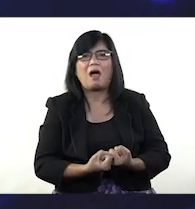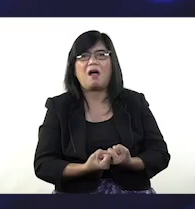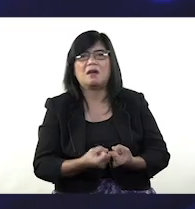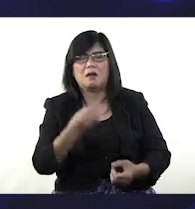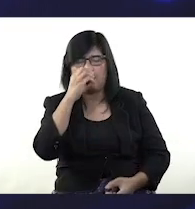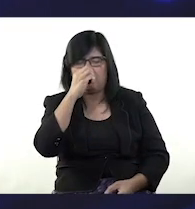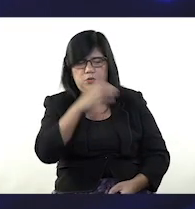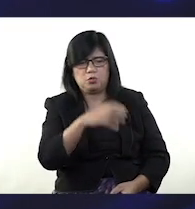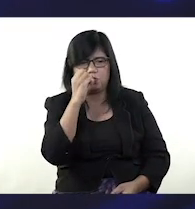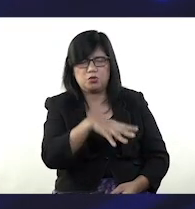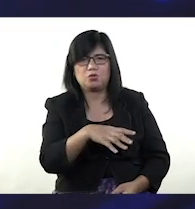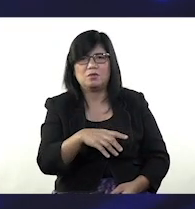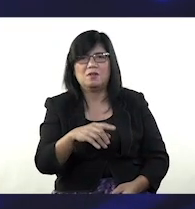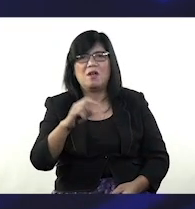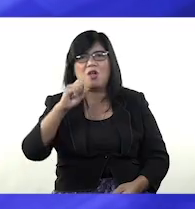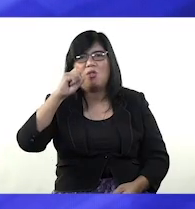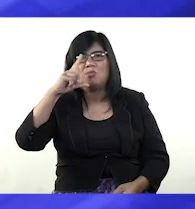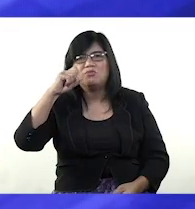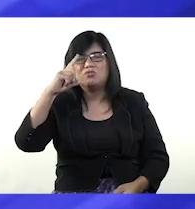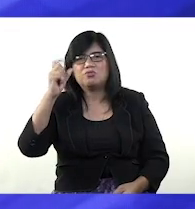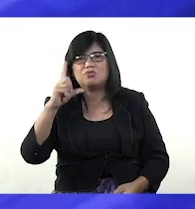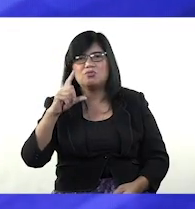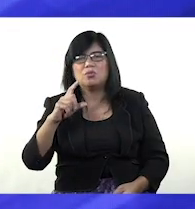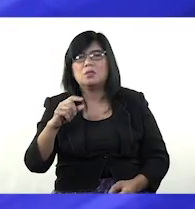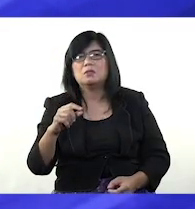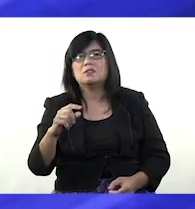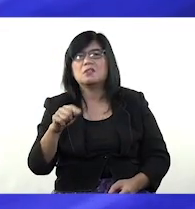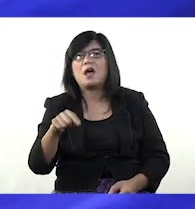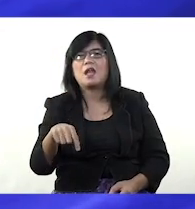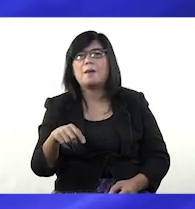Hai candaan candaan sekarang penuh dengan hal-hal cabul